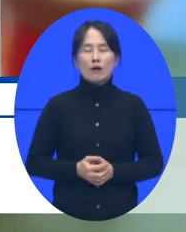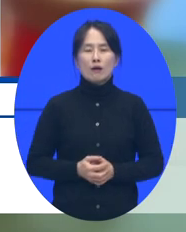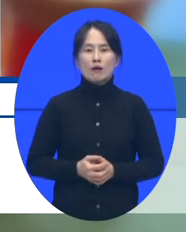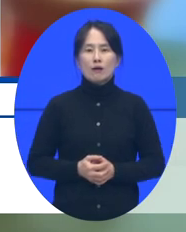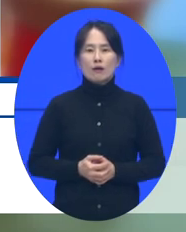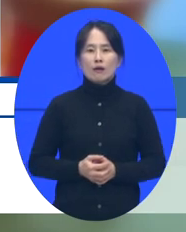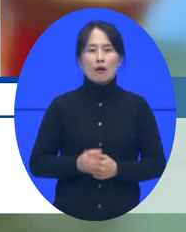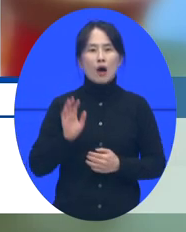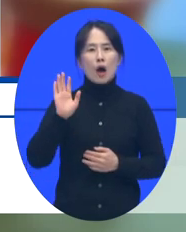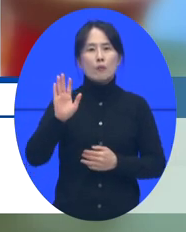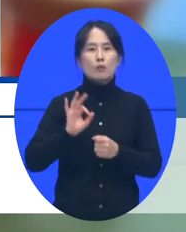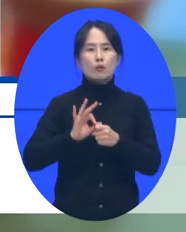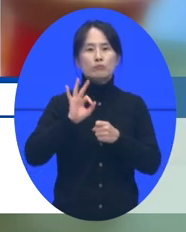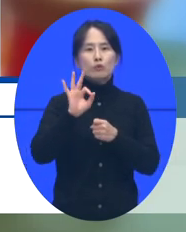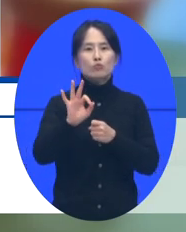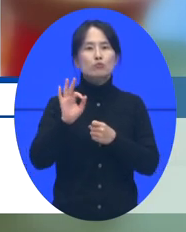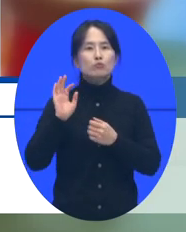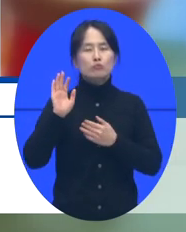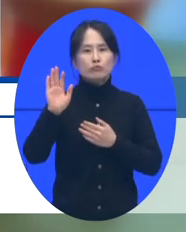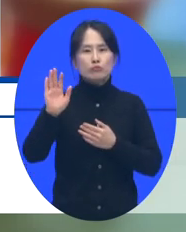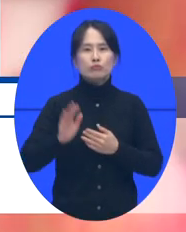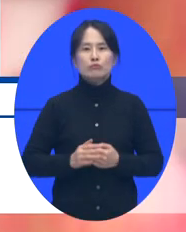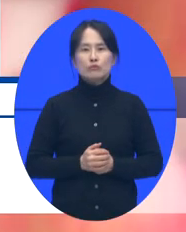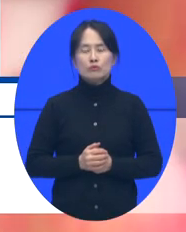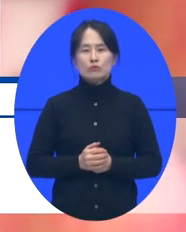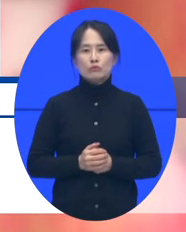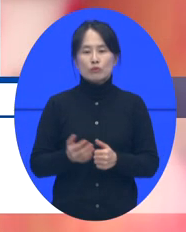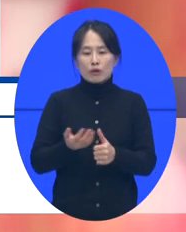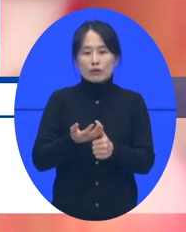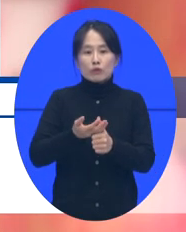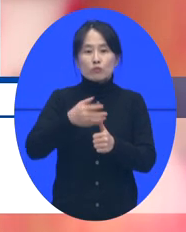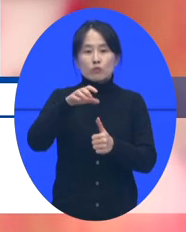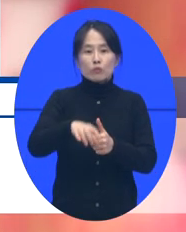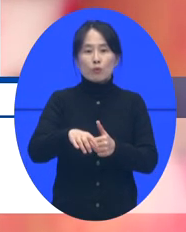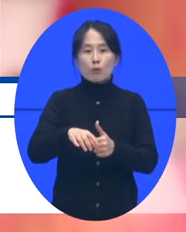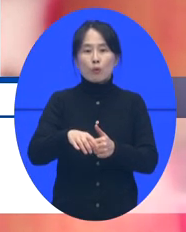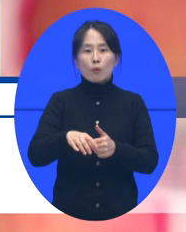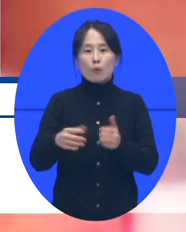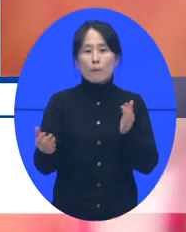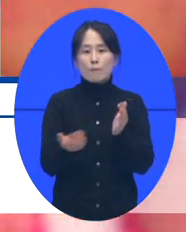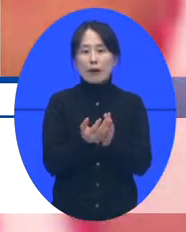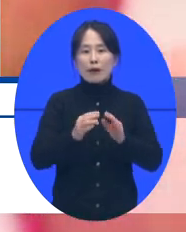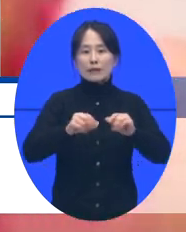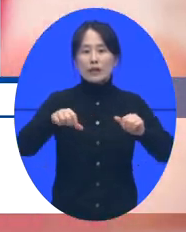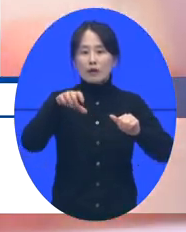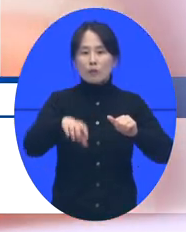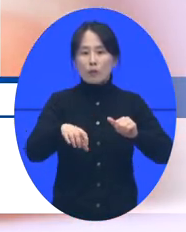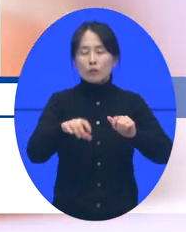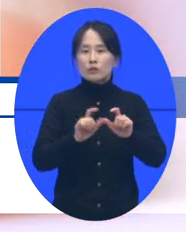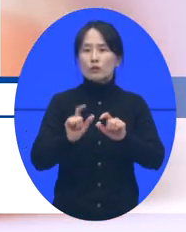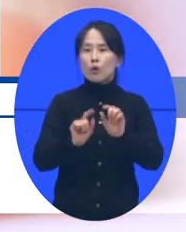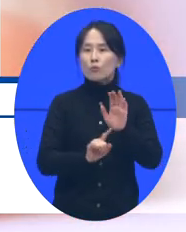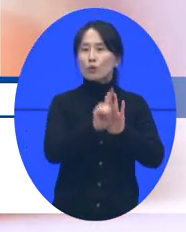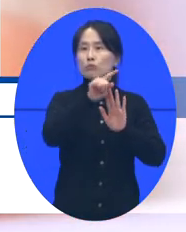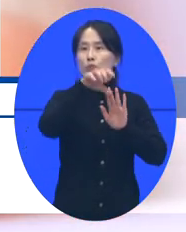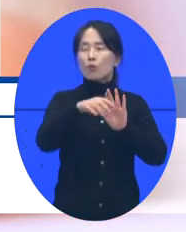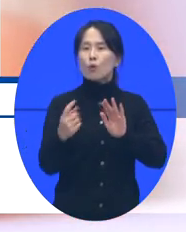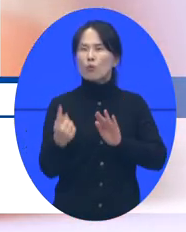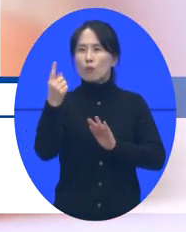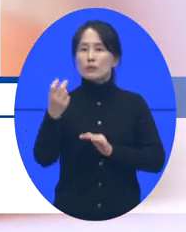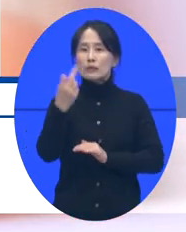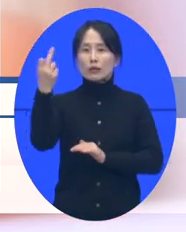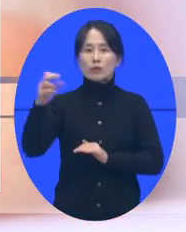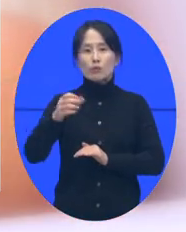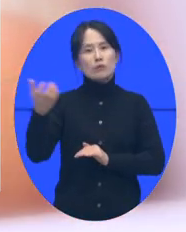그러다 보면 앞으로 10년이 지나면 재배 적지가 더 높은 고